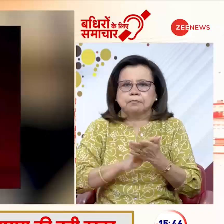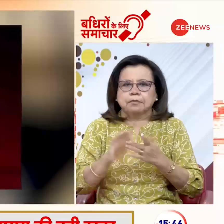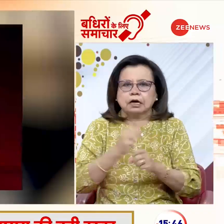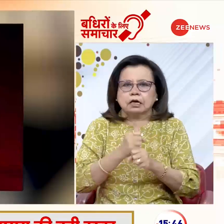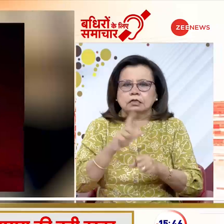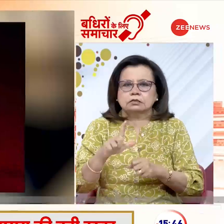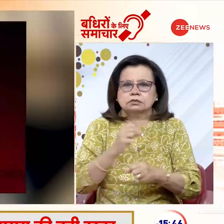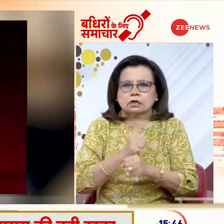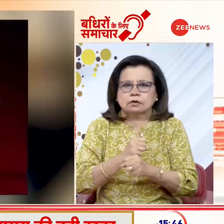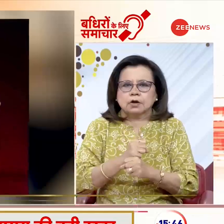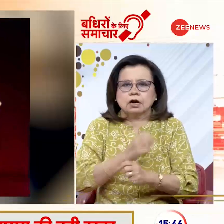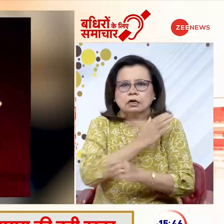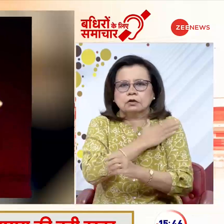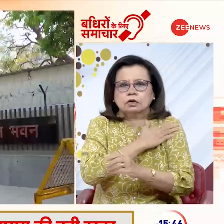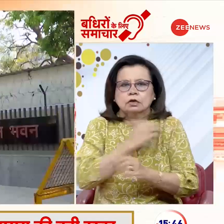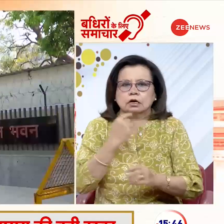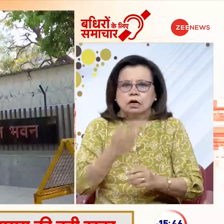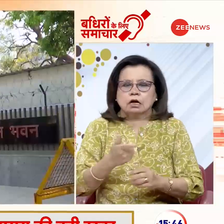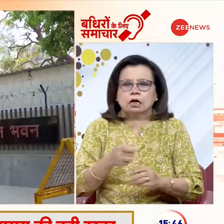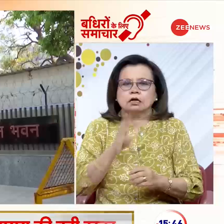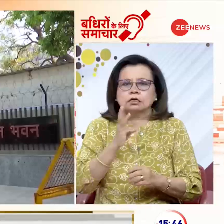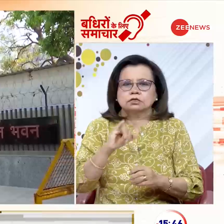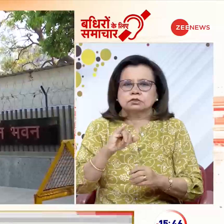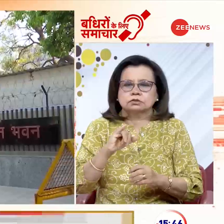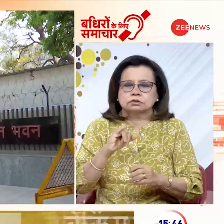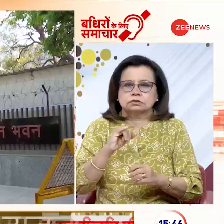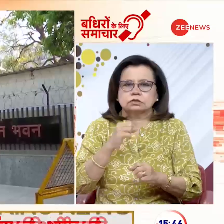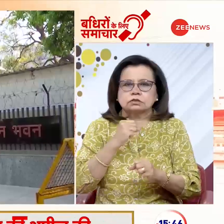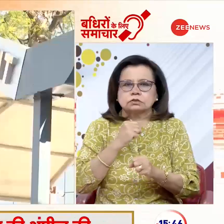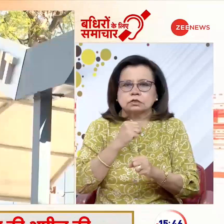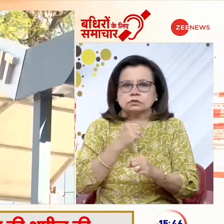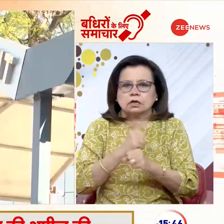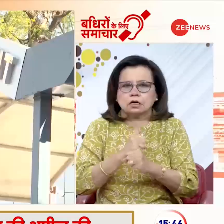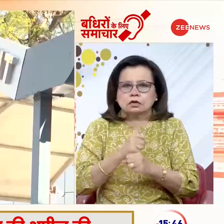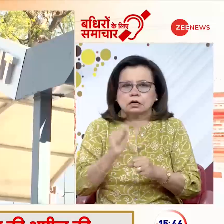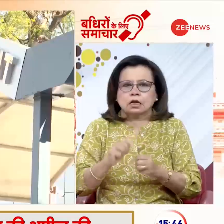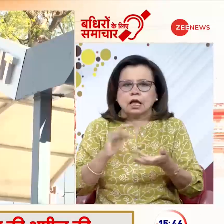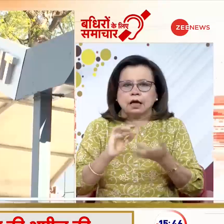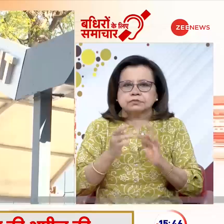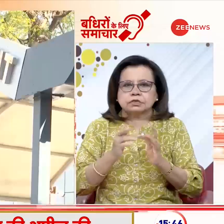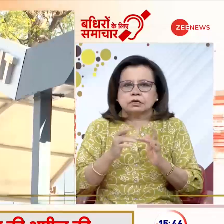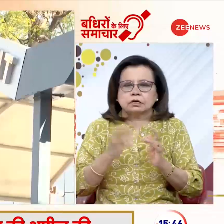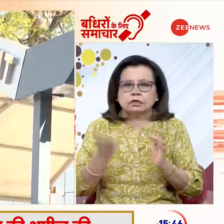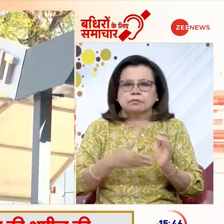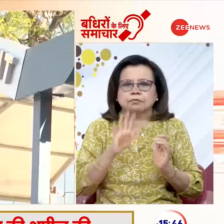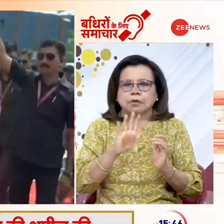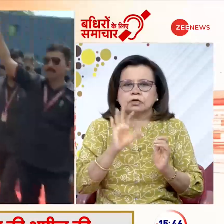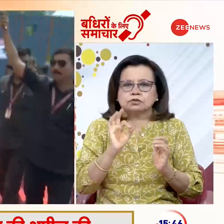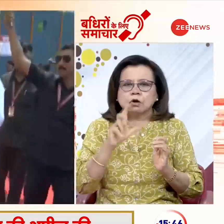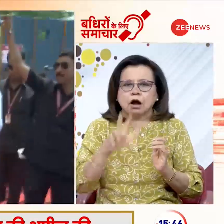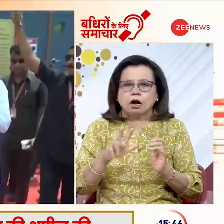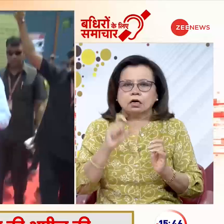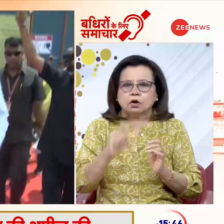सरकार पर आरोप लगाते हुए कहा कि छत्तीसगढ़ सरकार ने ऐप से